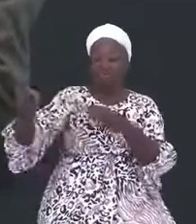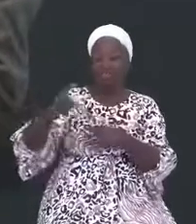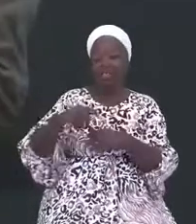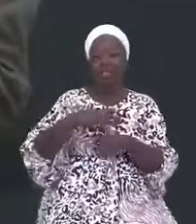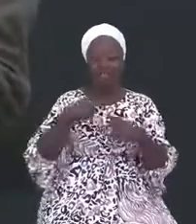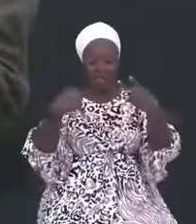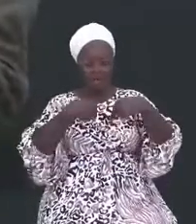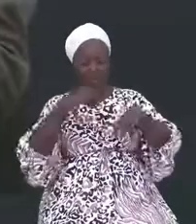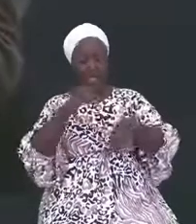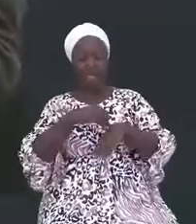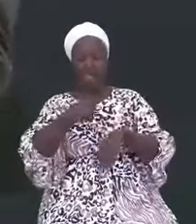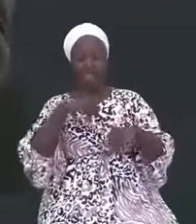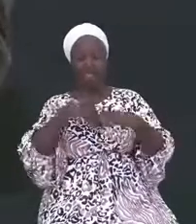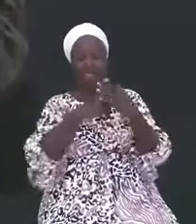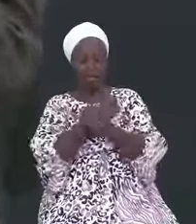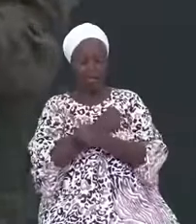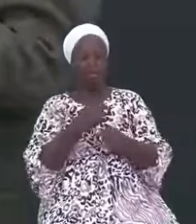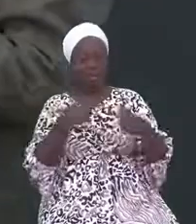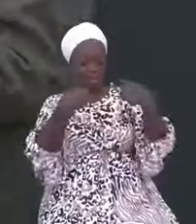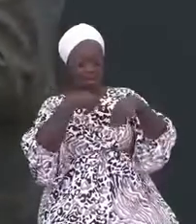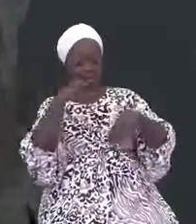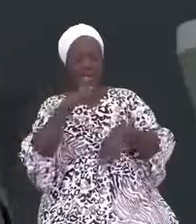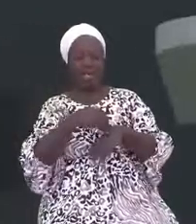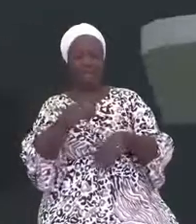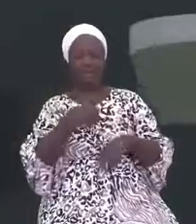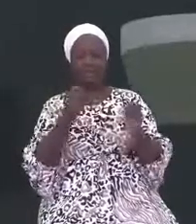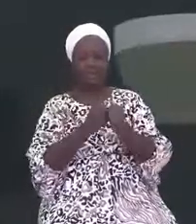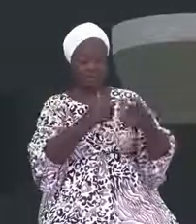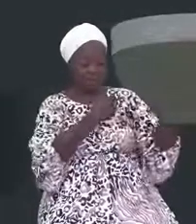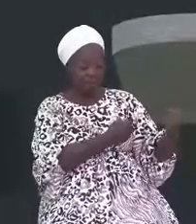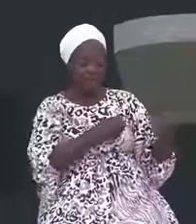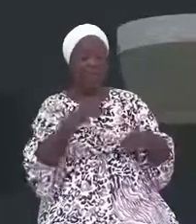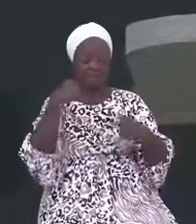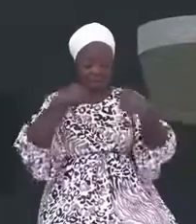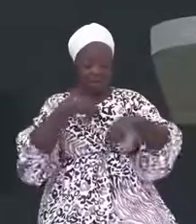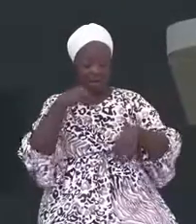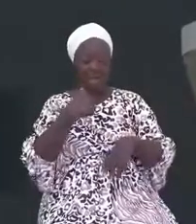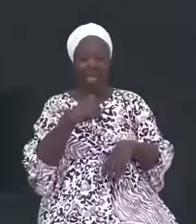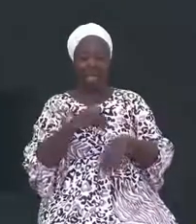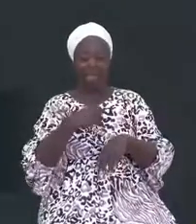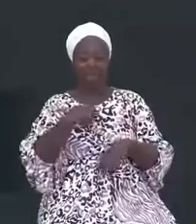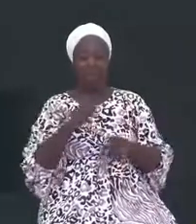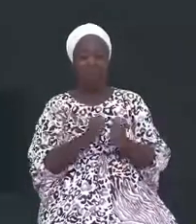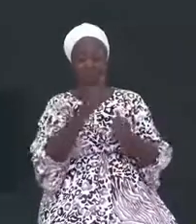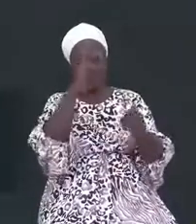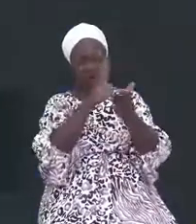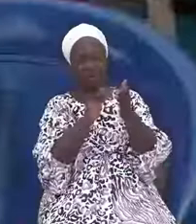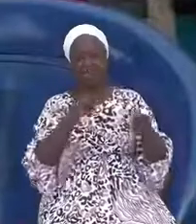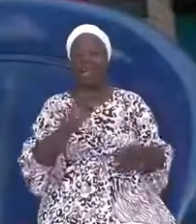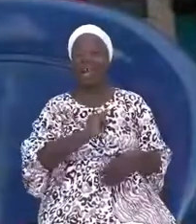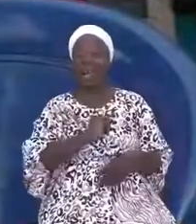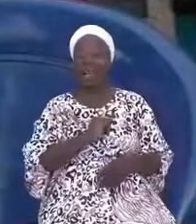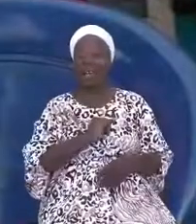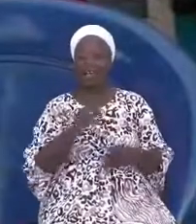paramou il me regarde avec confiance qui me regarde avec fois je veux que Jésus me regarde